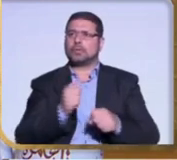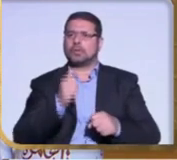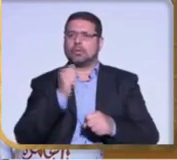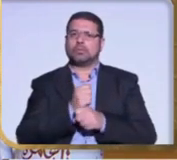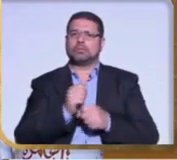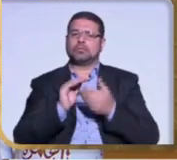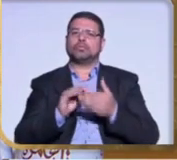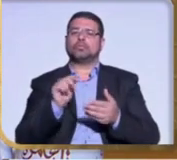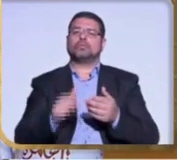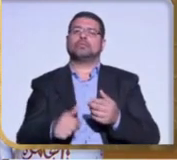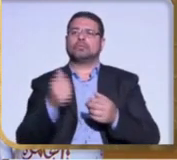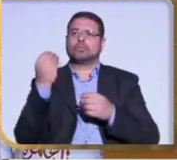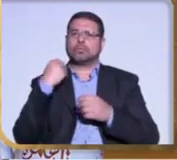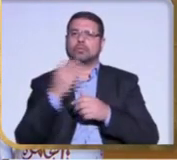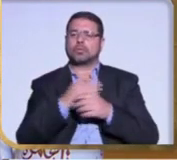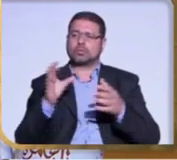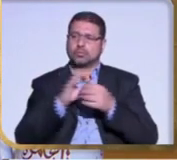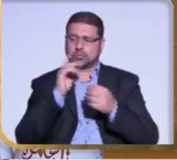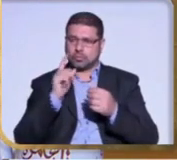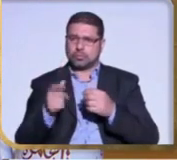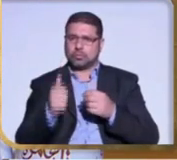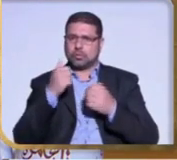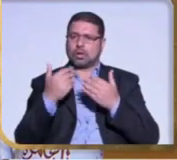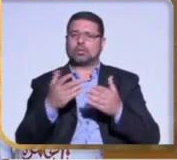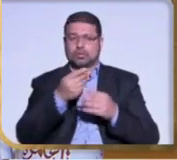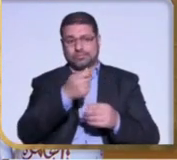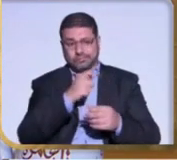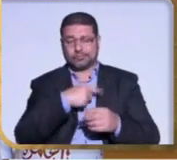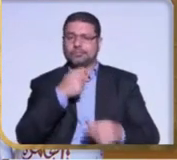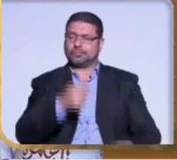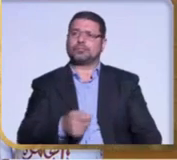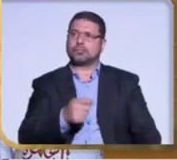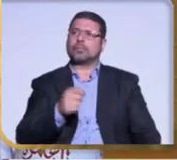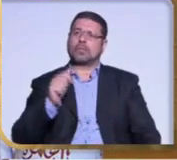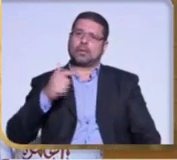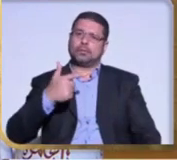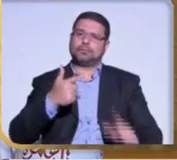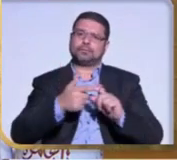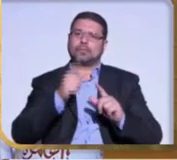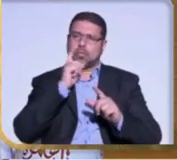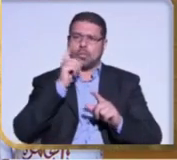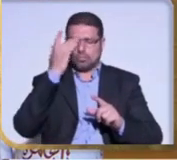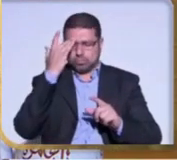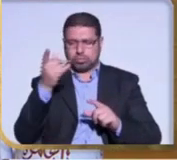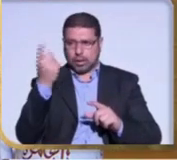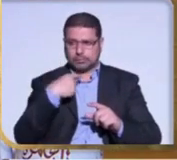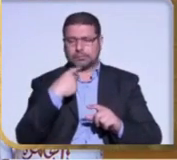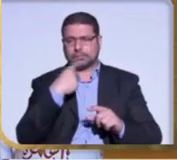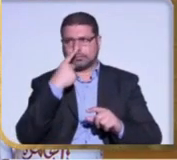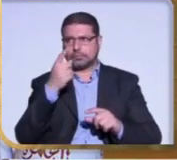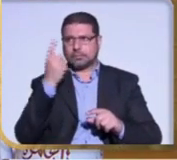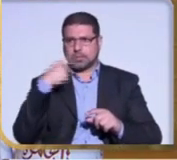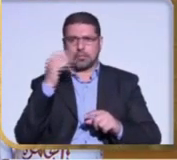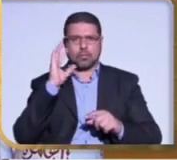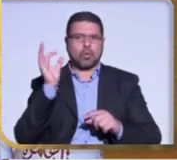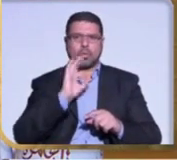الصلة، أن تصل من قطعك وتعطي من حرمك. النقطة الثانية بر بالأم لأنها أمرتك بكده، وهي أمرك بمعروف